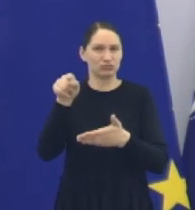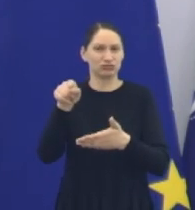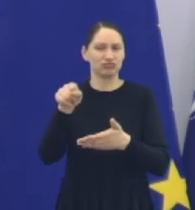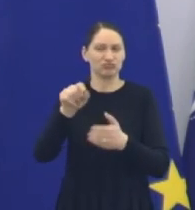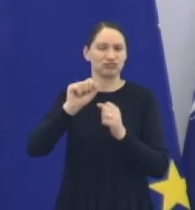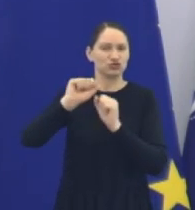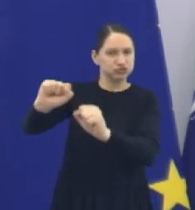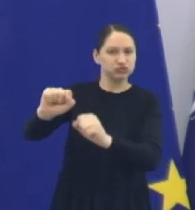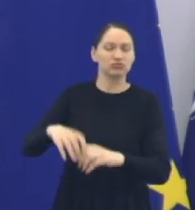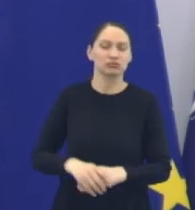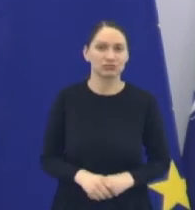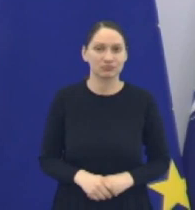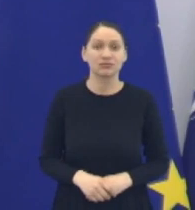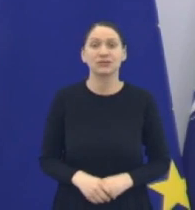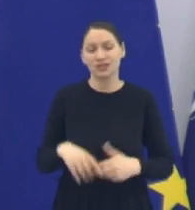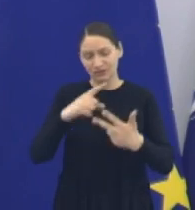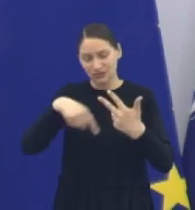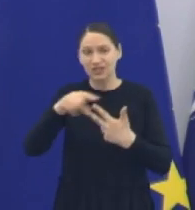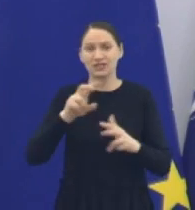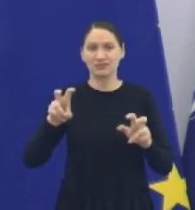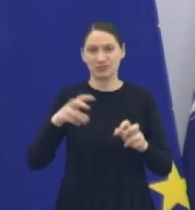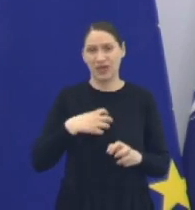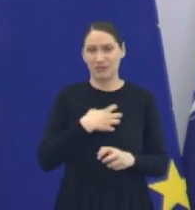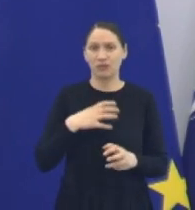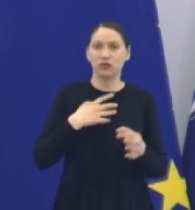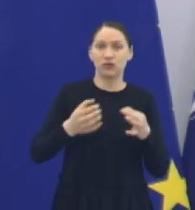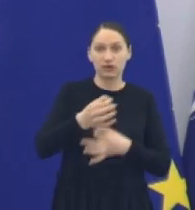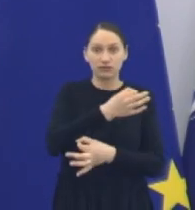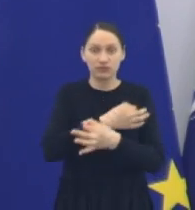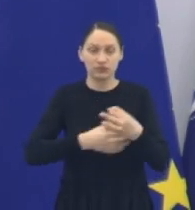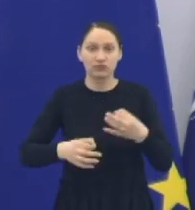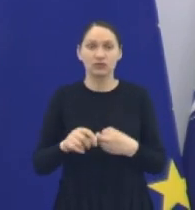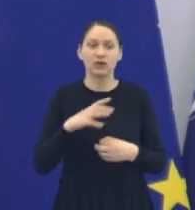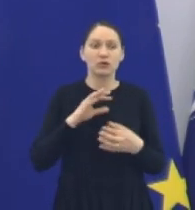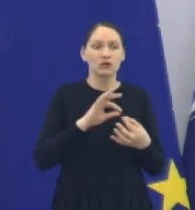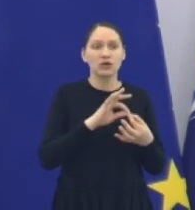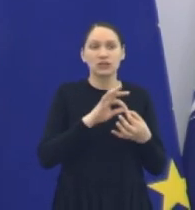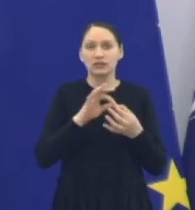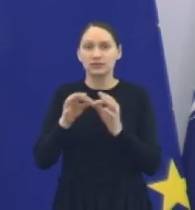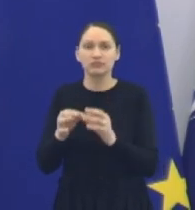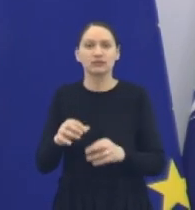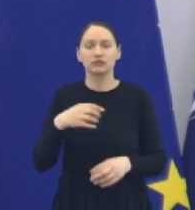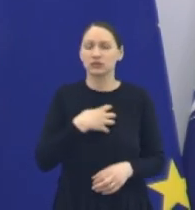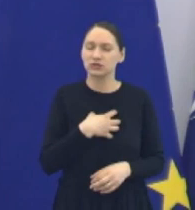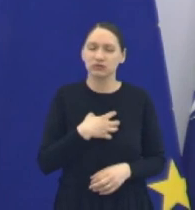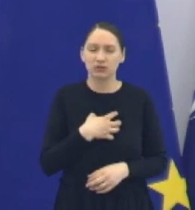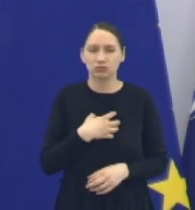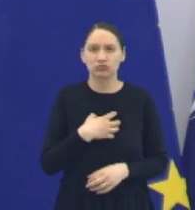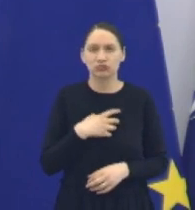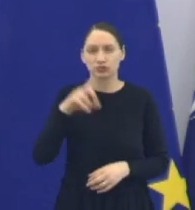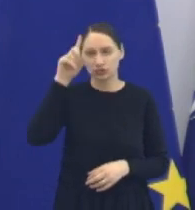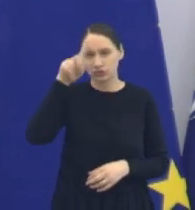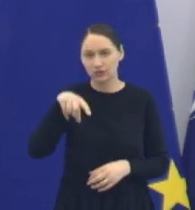tokio pobūdžio klausimai buvo svarstami, tačiau be abejo per šitas detales mes neturime pamiršti pačio svarbiausio